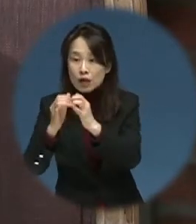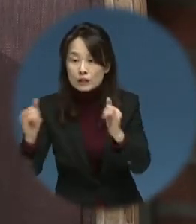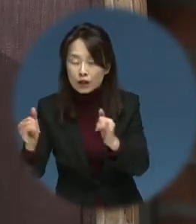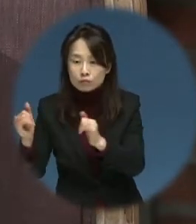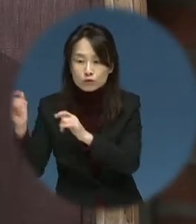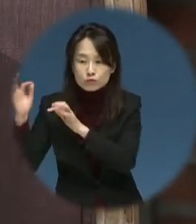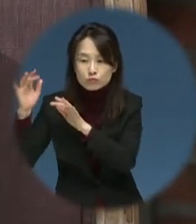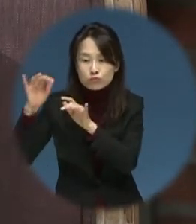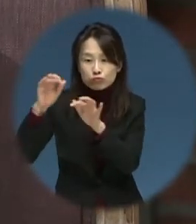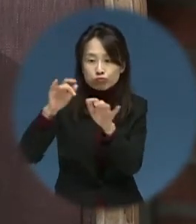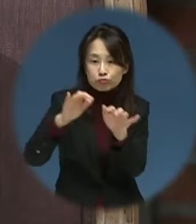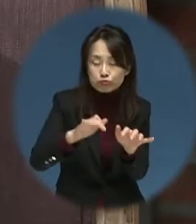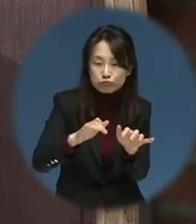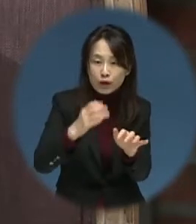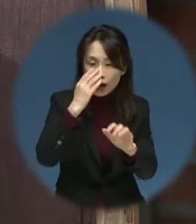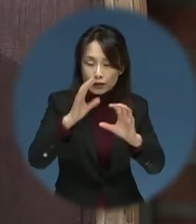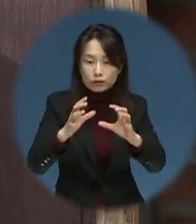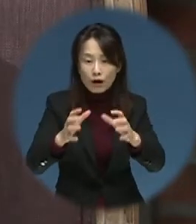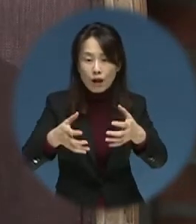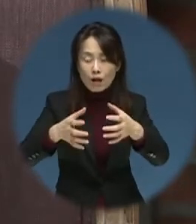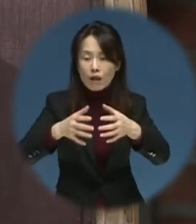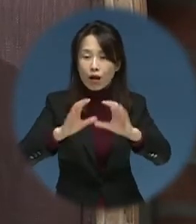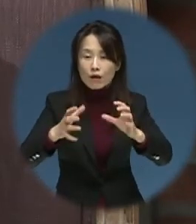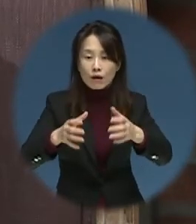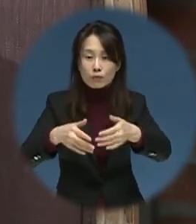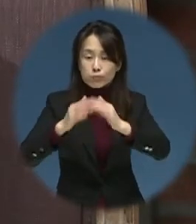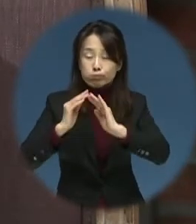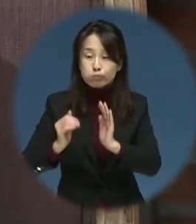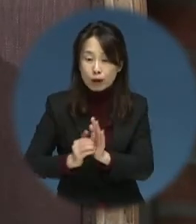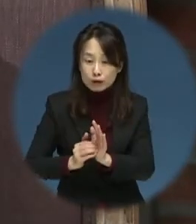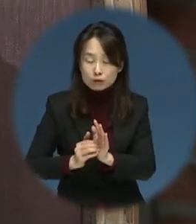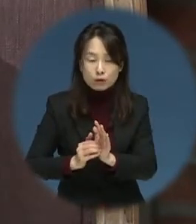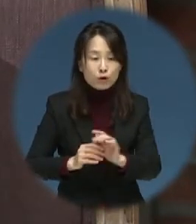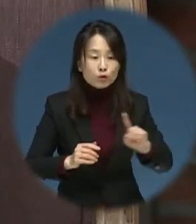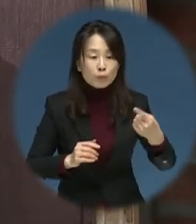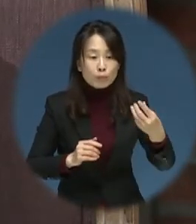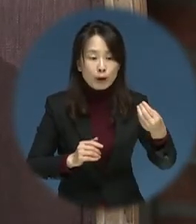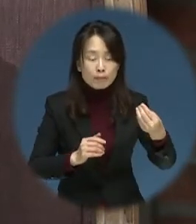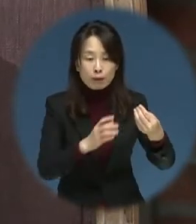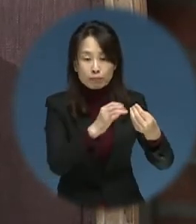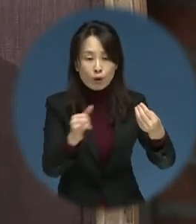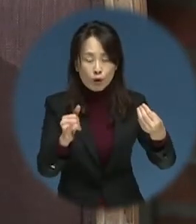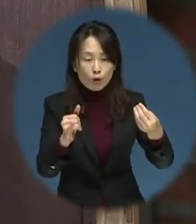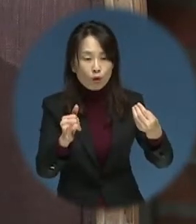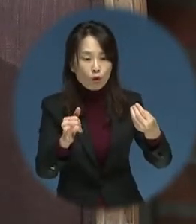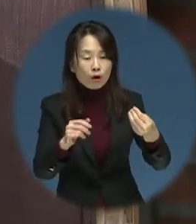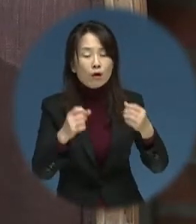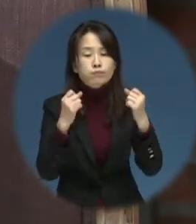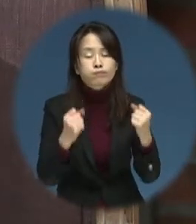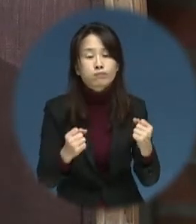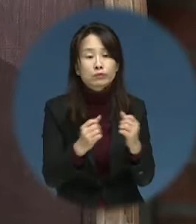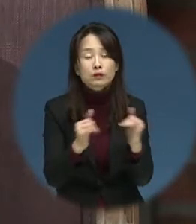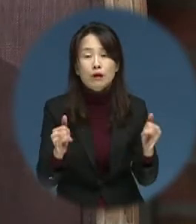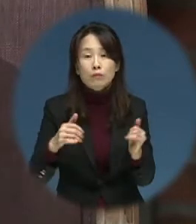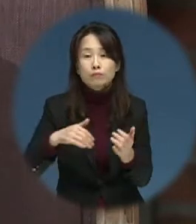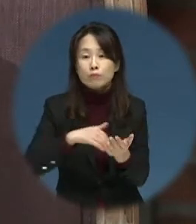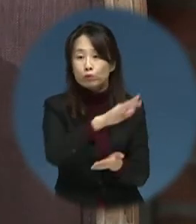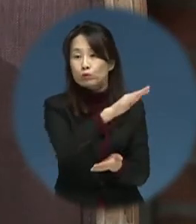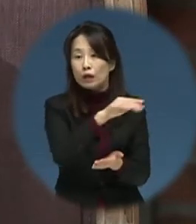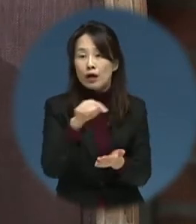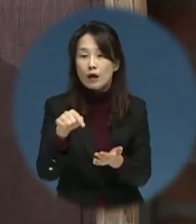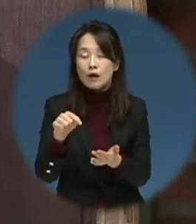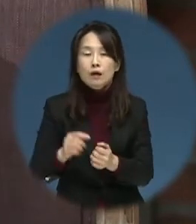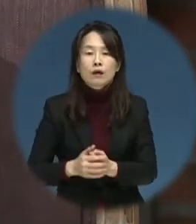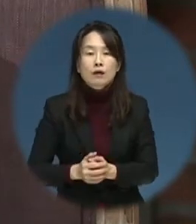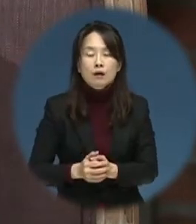100만 가까운 팔레스타인 사람들이 순차적으로 쫓겨납니다. 이게 이제 오늘날 팔레스타인 문제가 되고 또 전쟁의